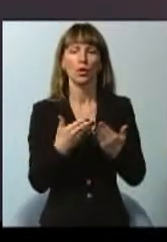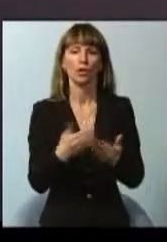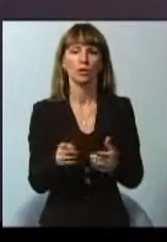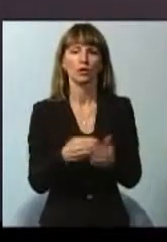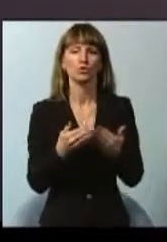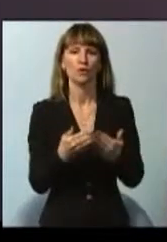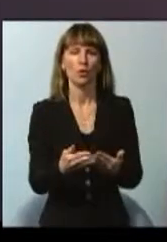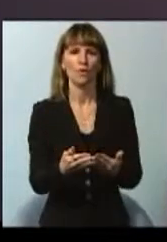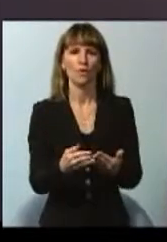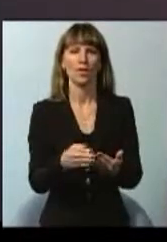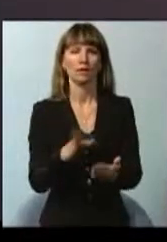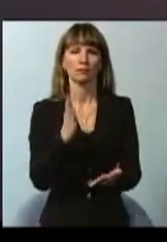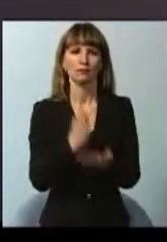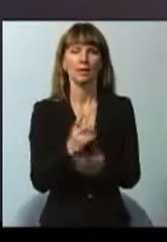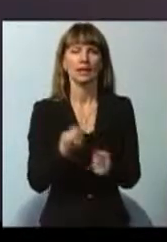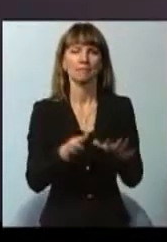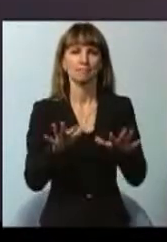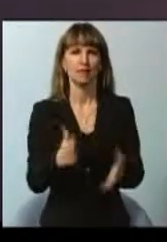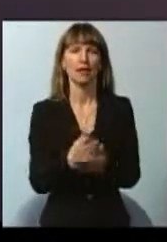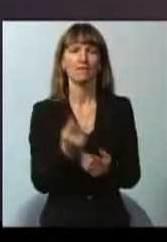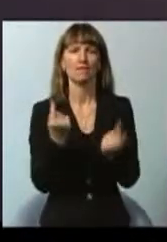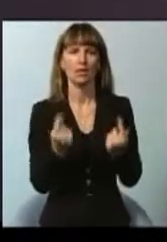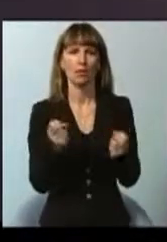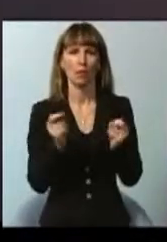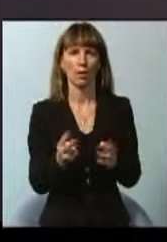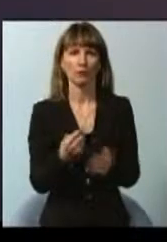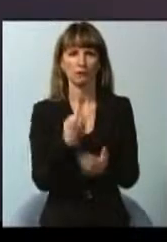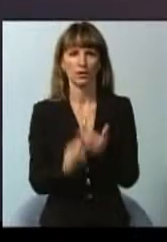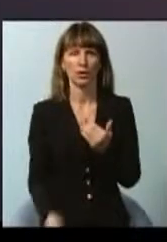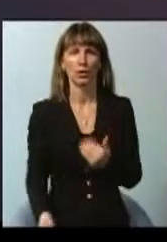човен натрапить на це місце, то є великий ризик затонути.